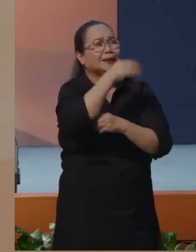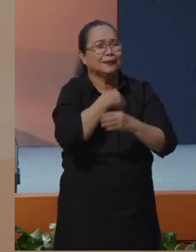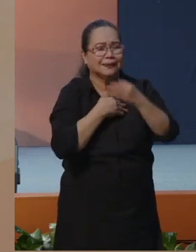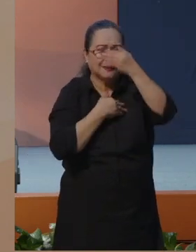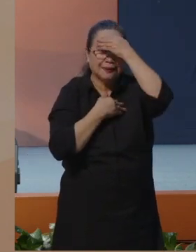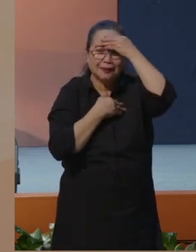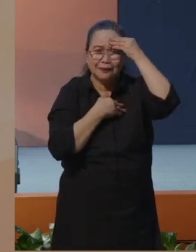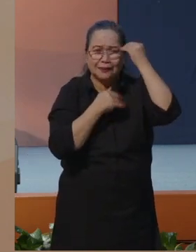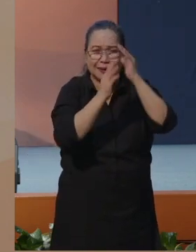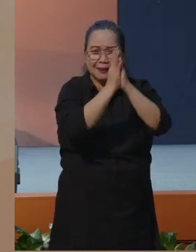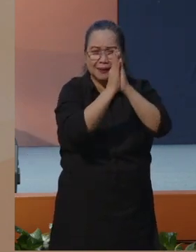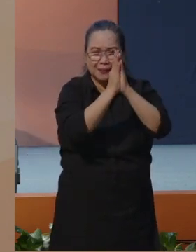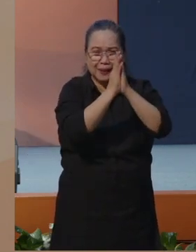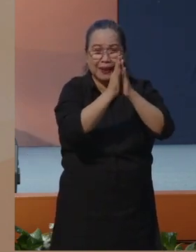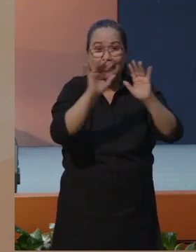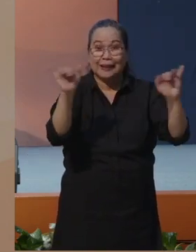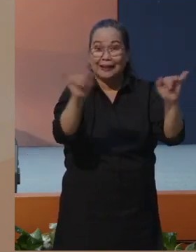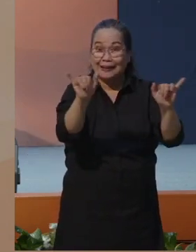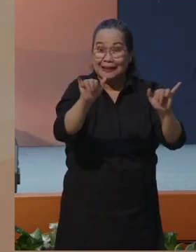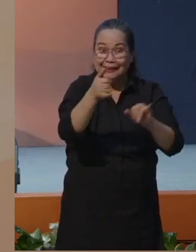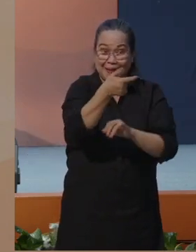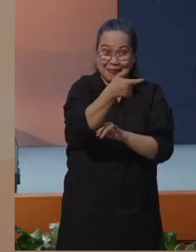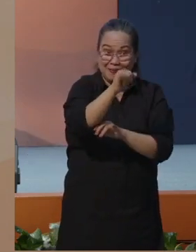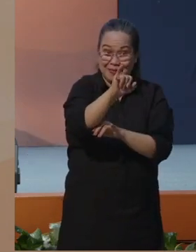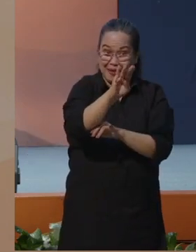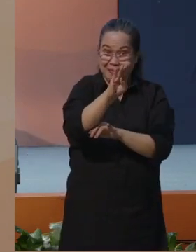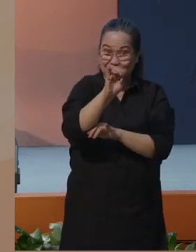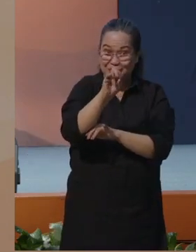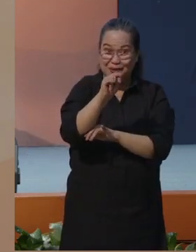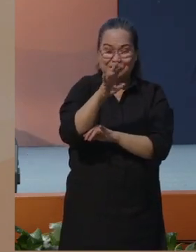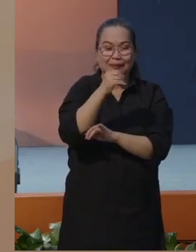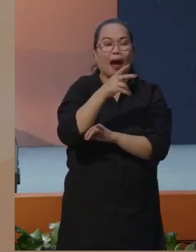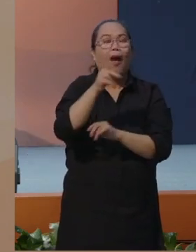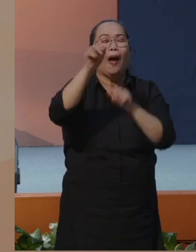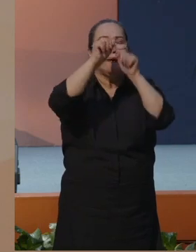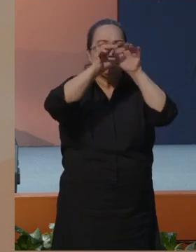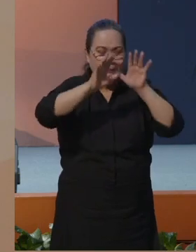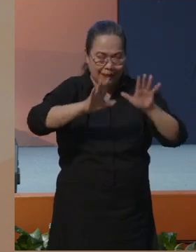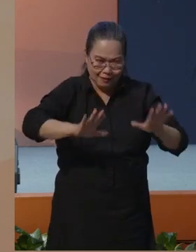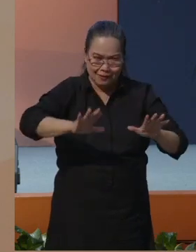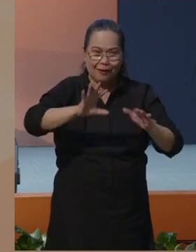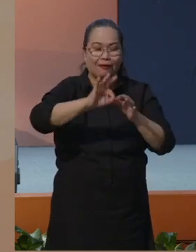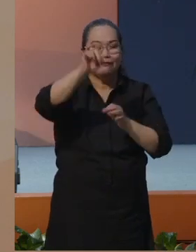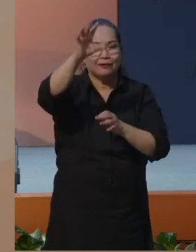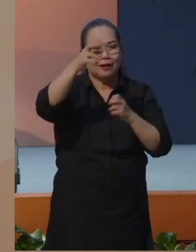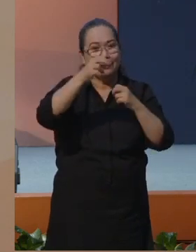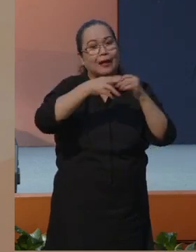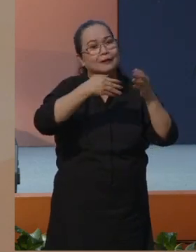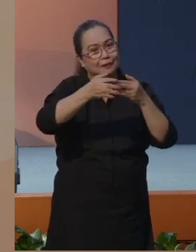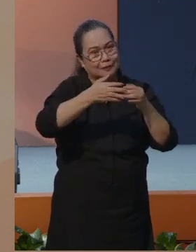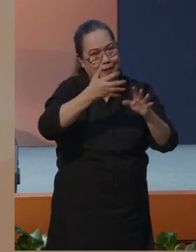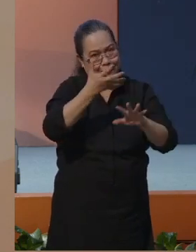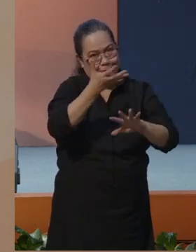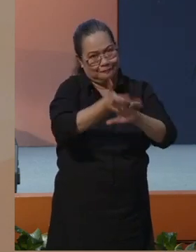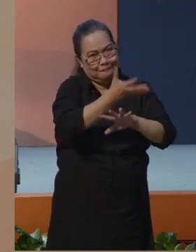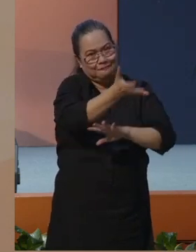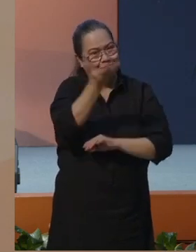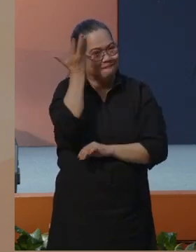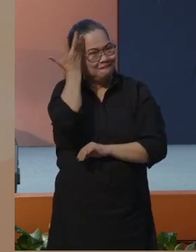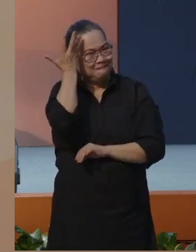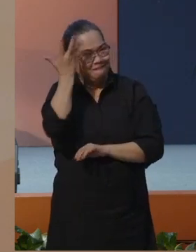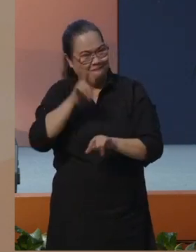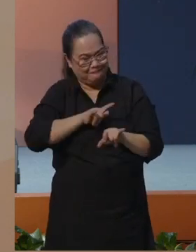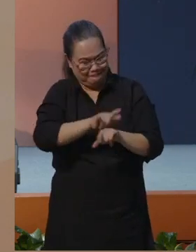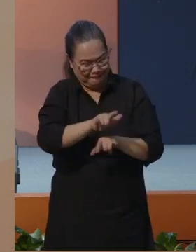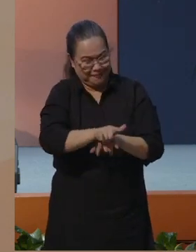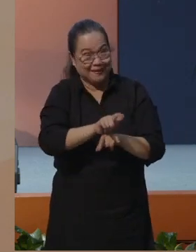ang Gibeon, napakitaan ng grasya ng Panginoon kahit na sila ay nanlinlang. So makikita